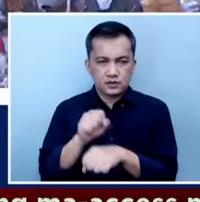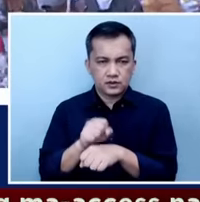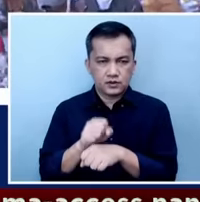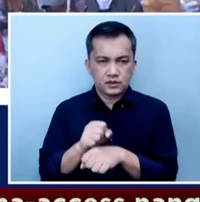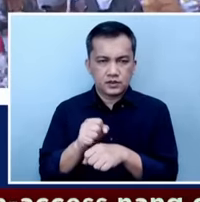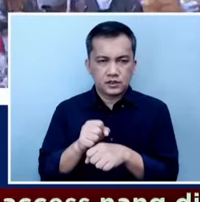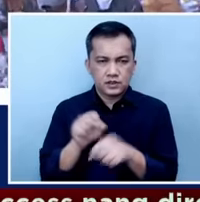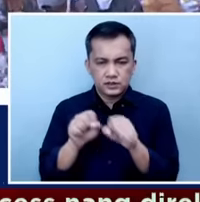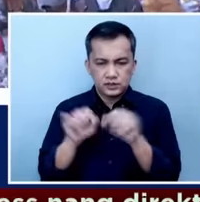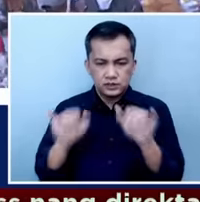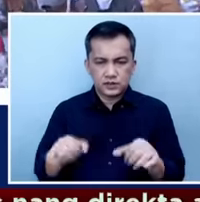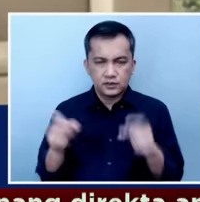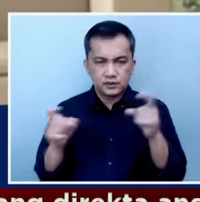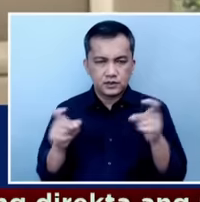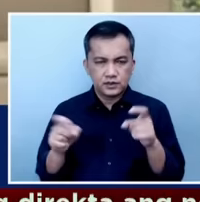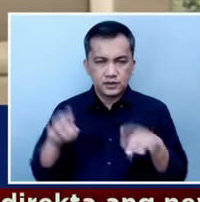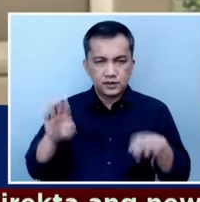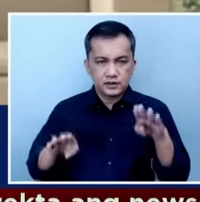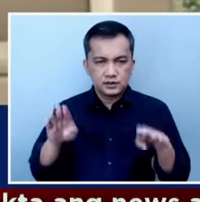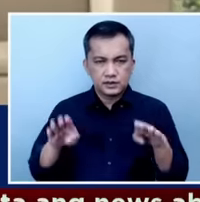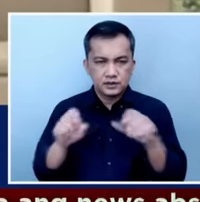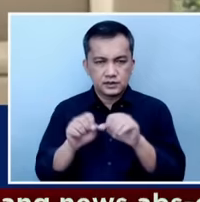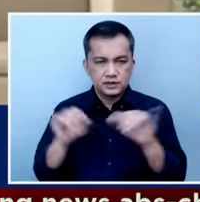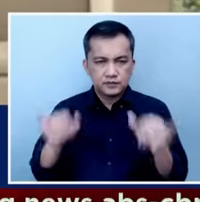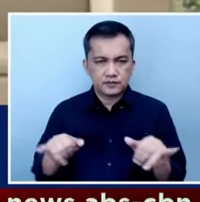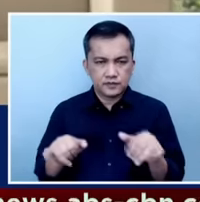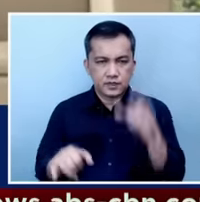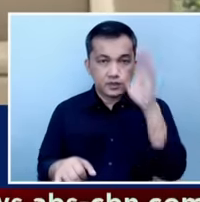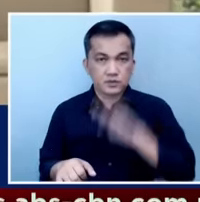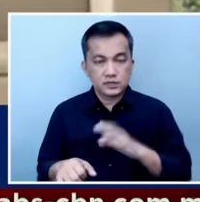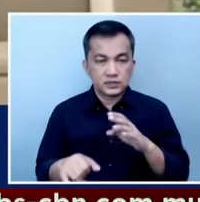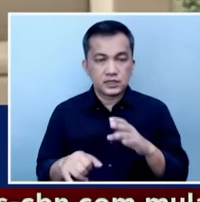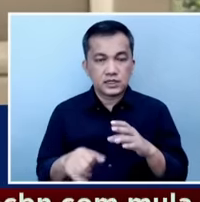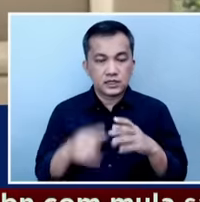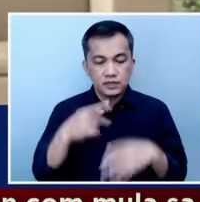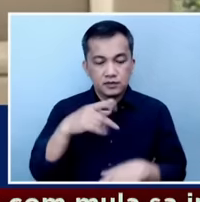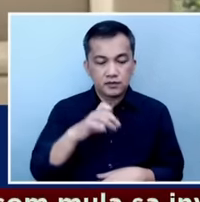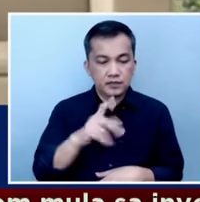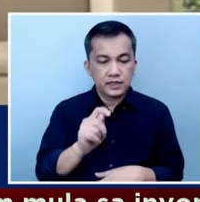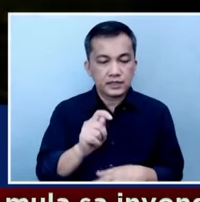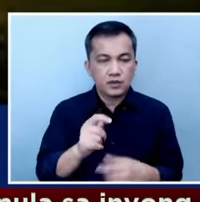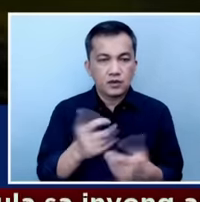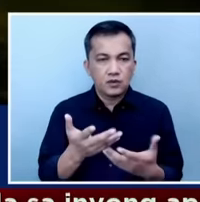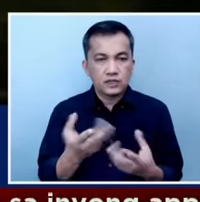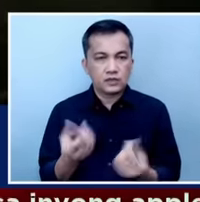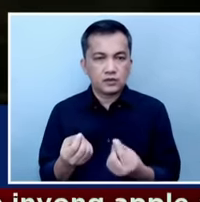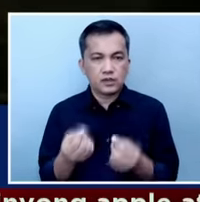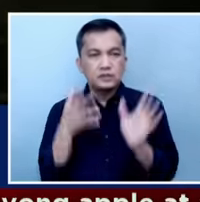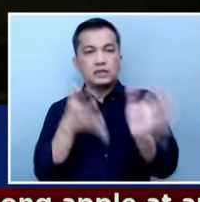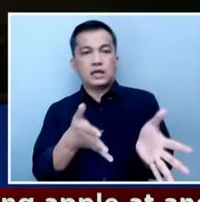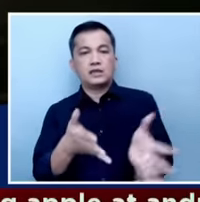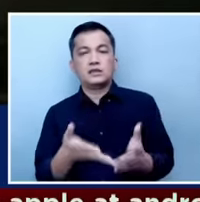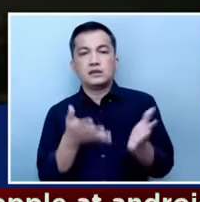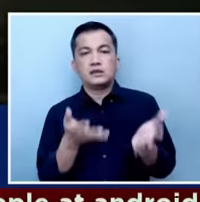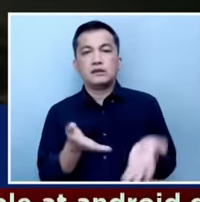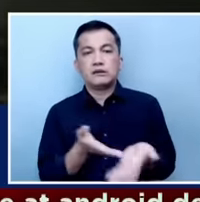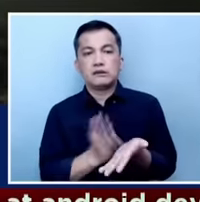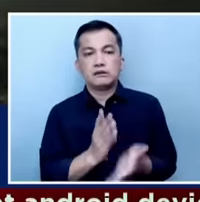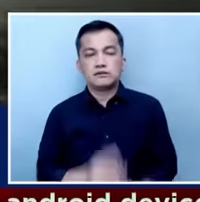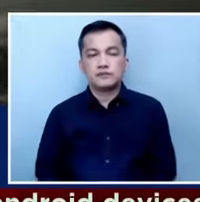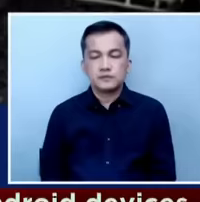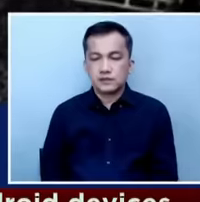operator, balansin yung sistema. Nung pumalya yung planta, walang ginawa yung system operator, hinayaan lang. Ang dinidiin kasi